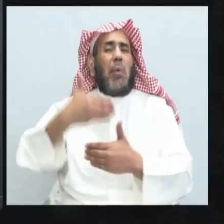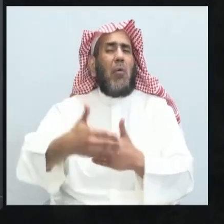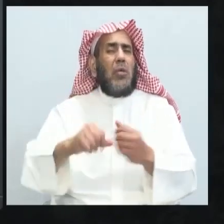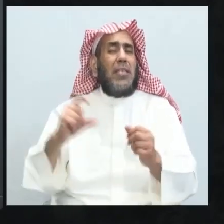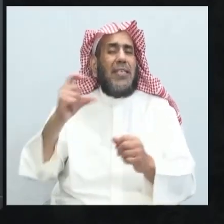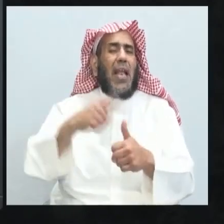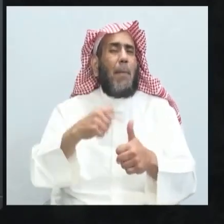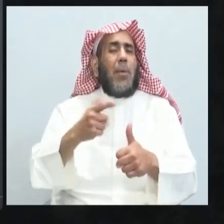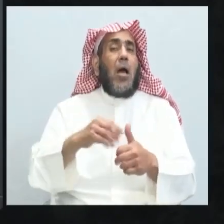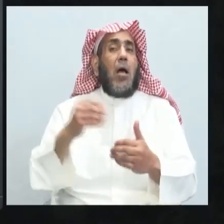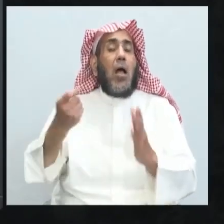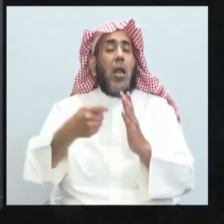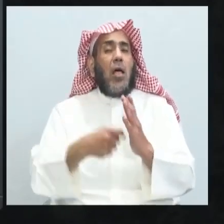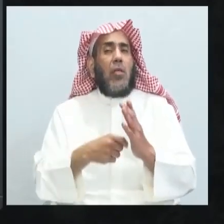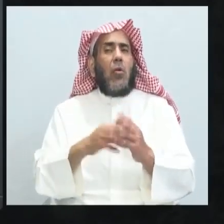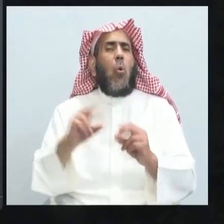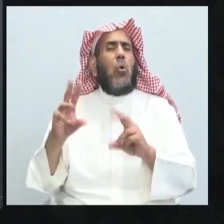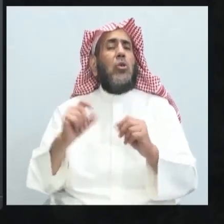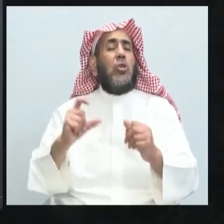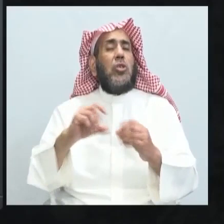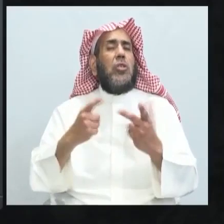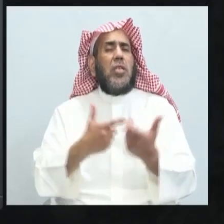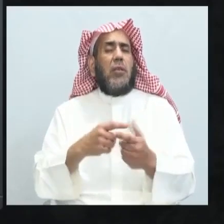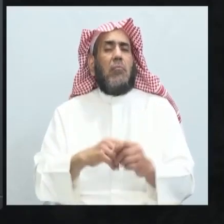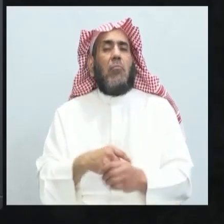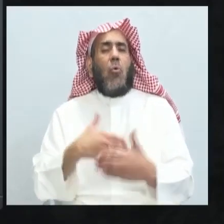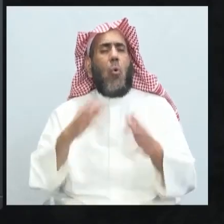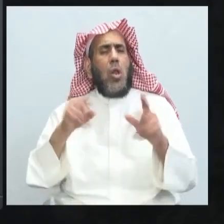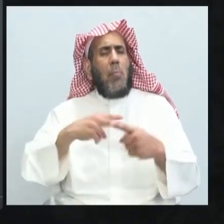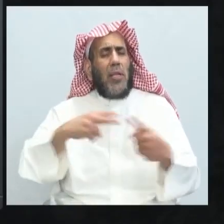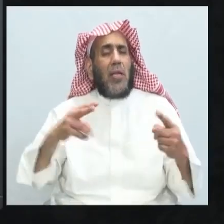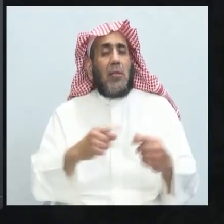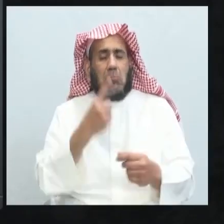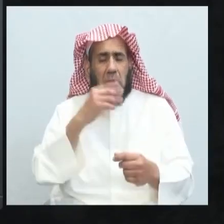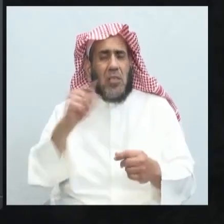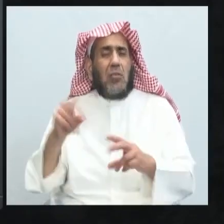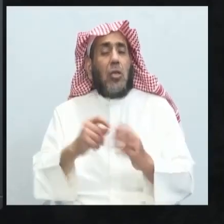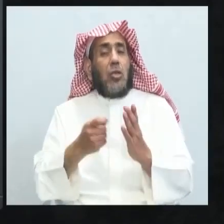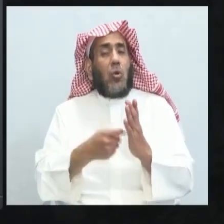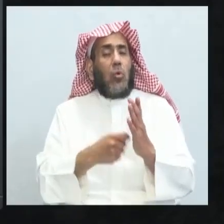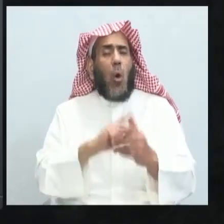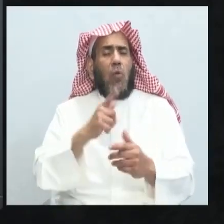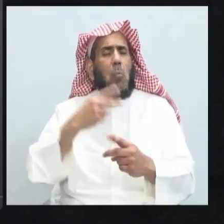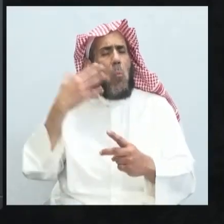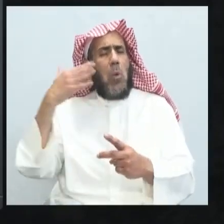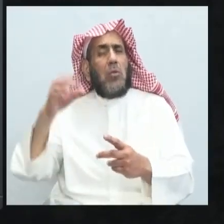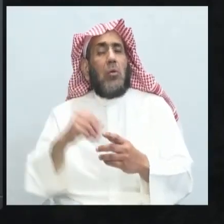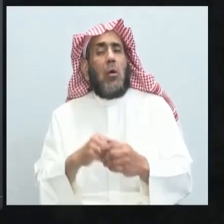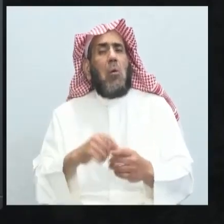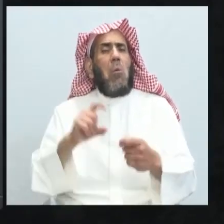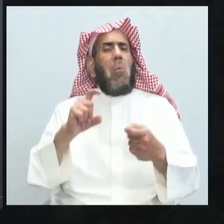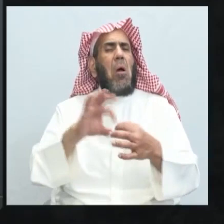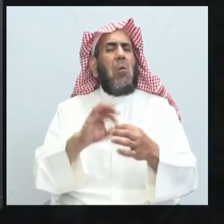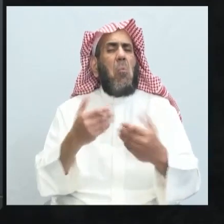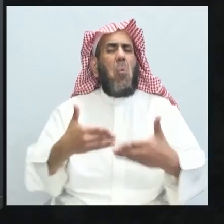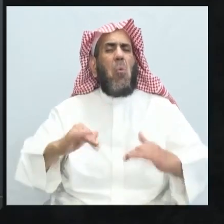لان النثر هو اصلا شعيره من شعائر الدين وايضا لانه تستطيع فيه ان تكتب فيه او تقول فيه ما تريد لا يقيدك بوز